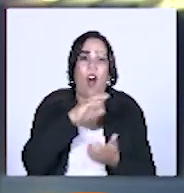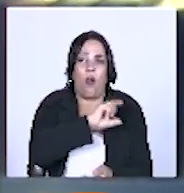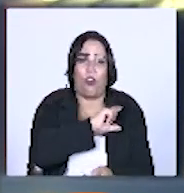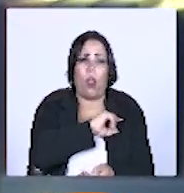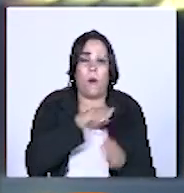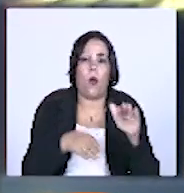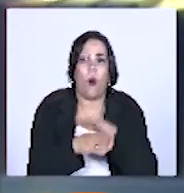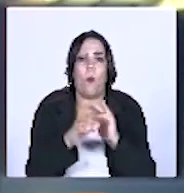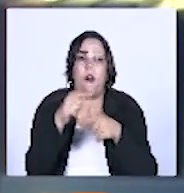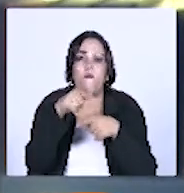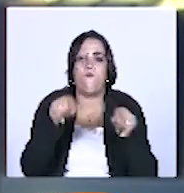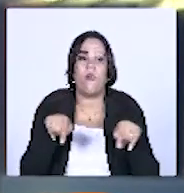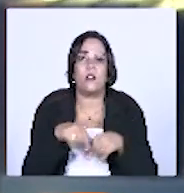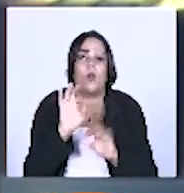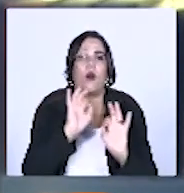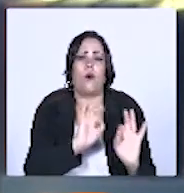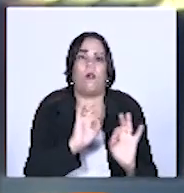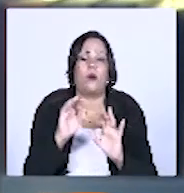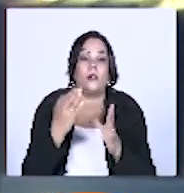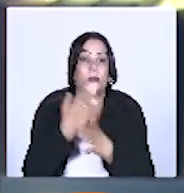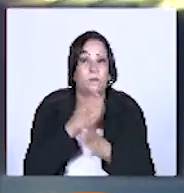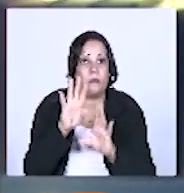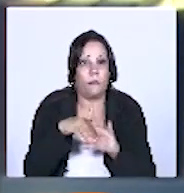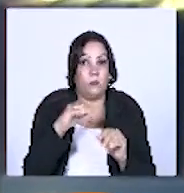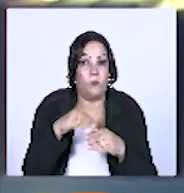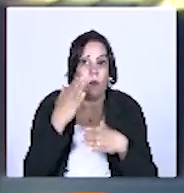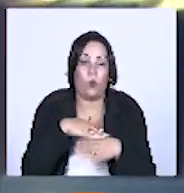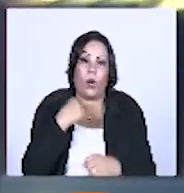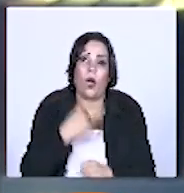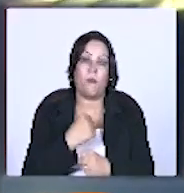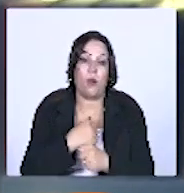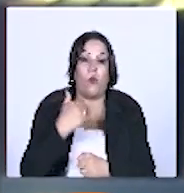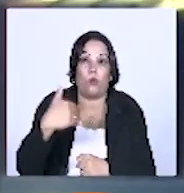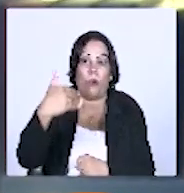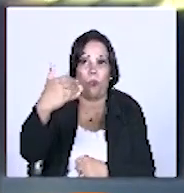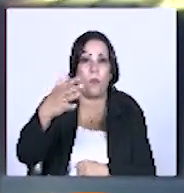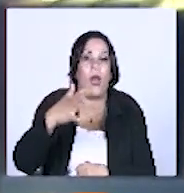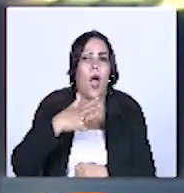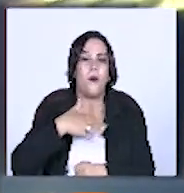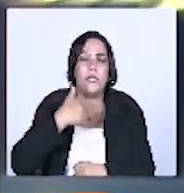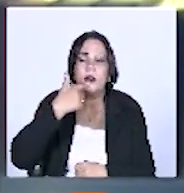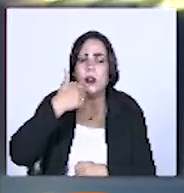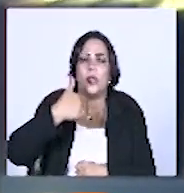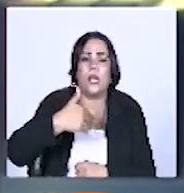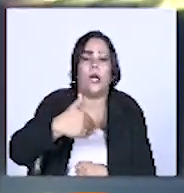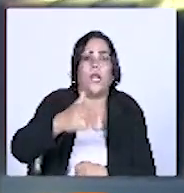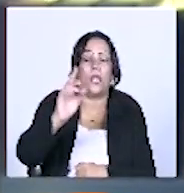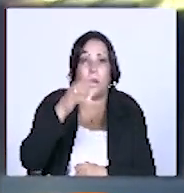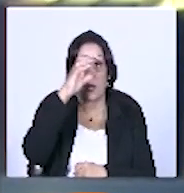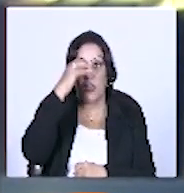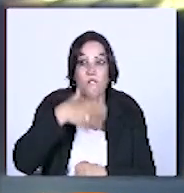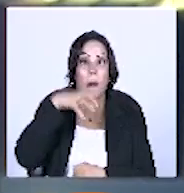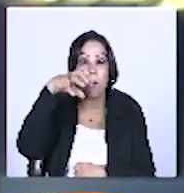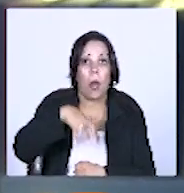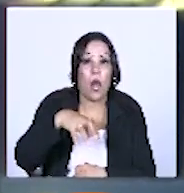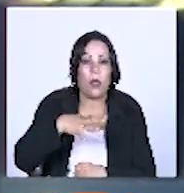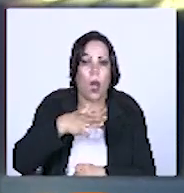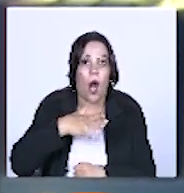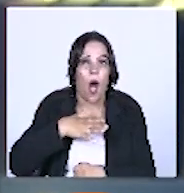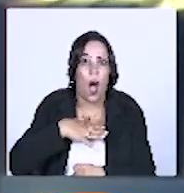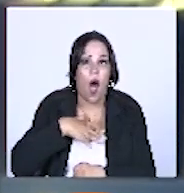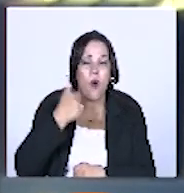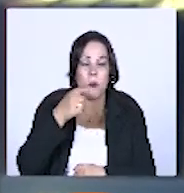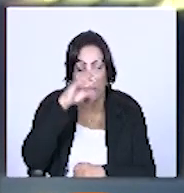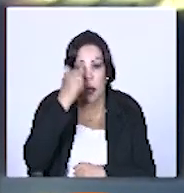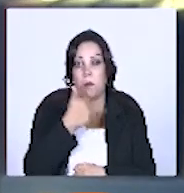وقال ان الانجاز والعمل والتقدم ده محتاج سنوات يعني ما فيش دوله بتحقق التقدم بين